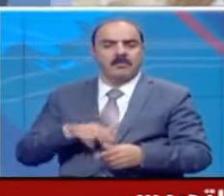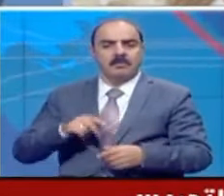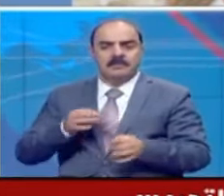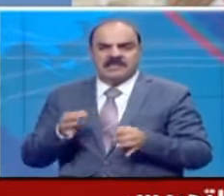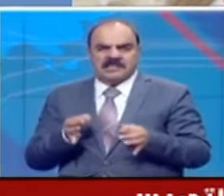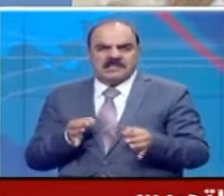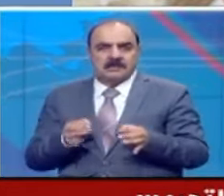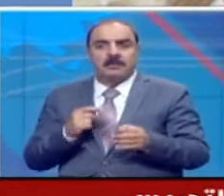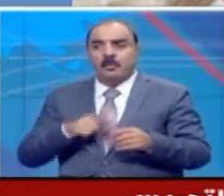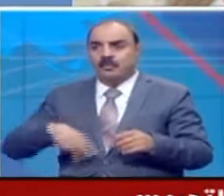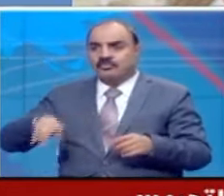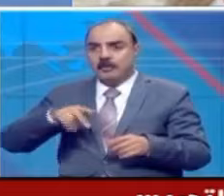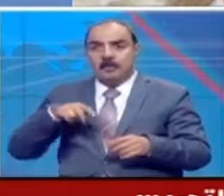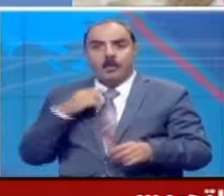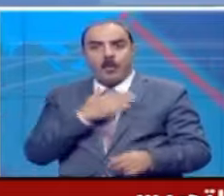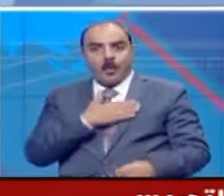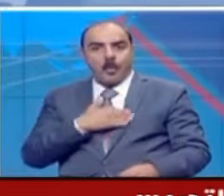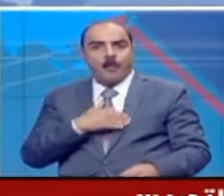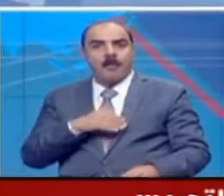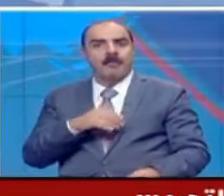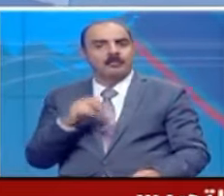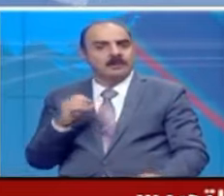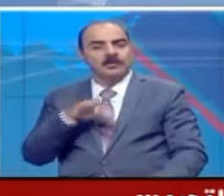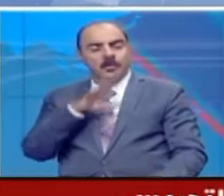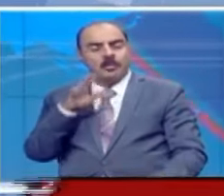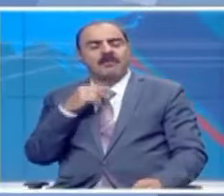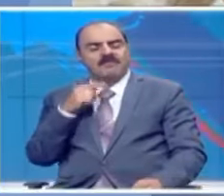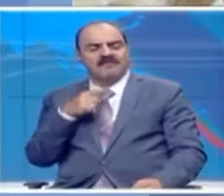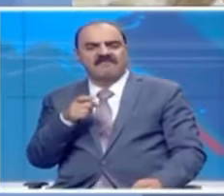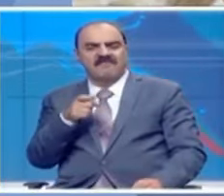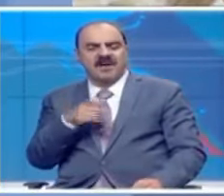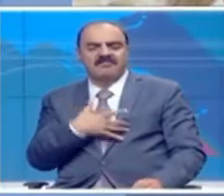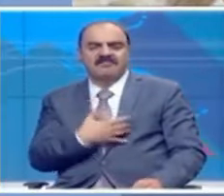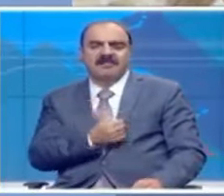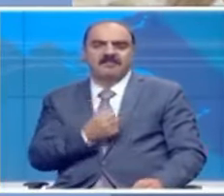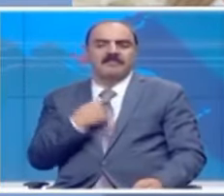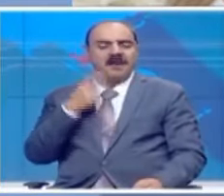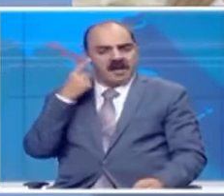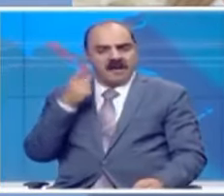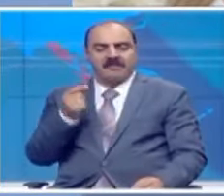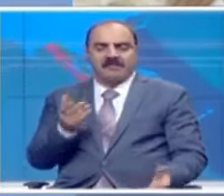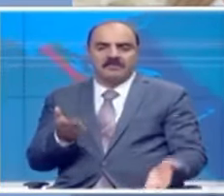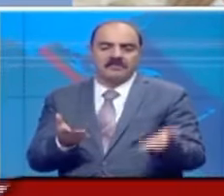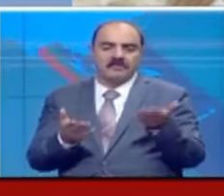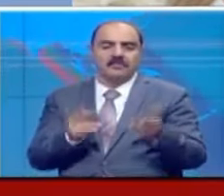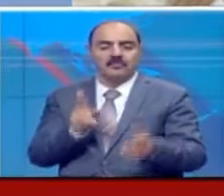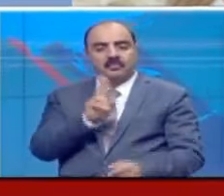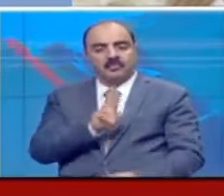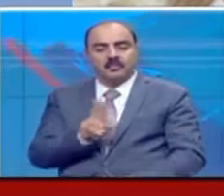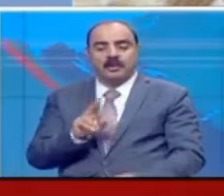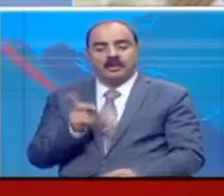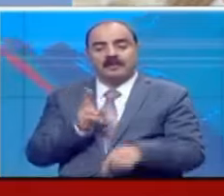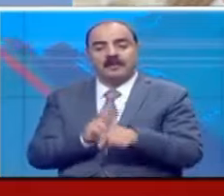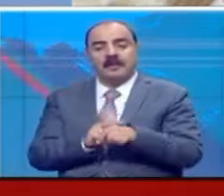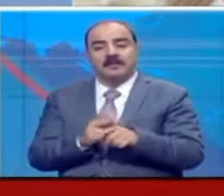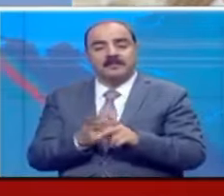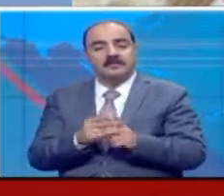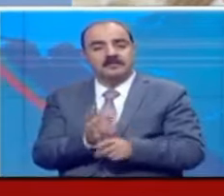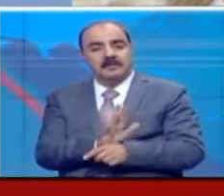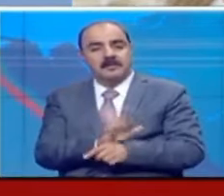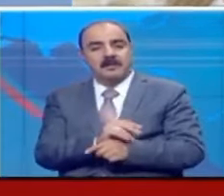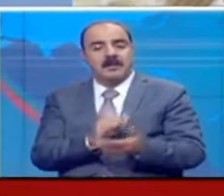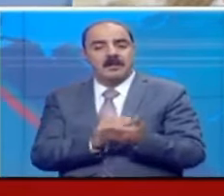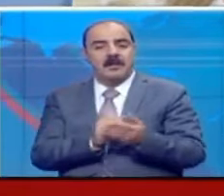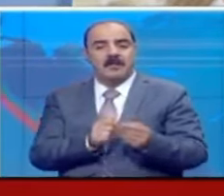الاقتصاديه واستشعار من القياده السياسيه المصريه بما يحس به المواطن المصري في الشارع. بالفعل استاذ رائف، يعني تخفيف العبء على